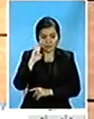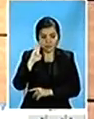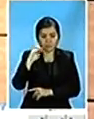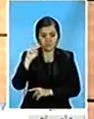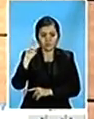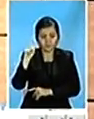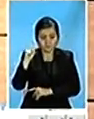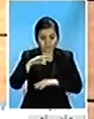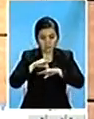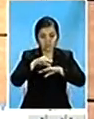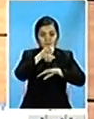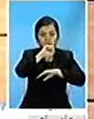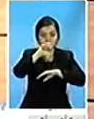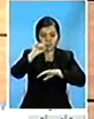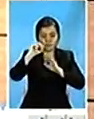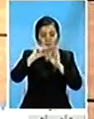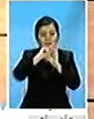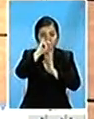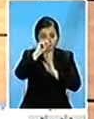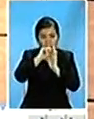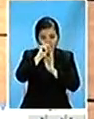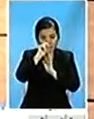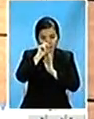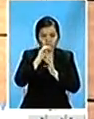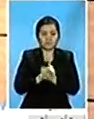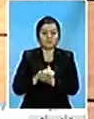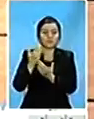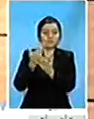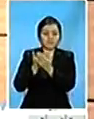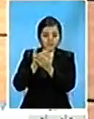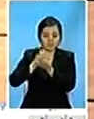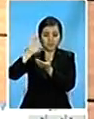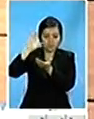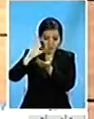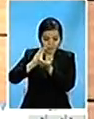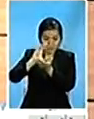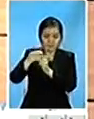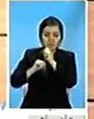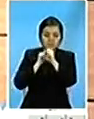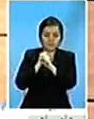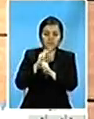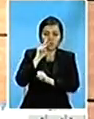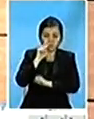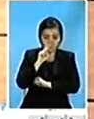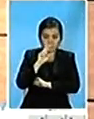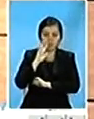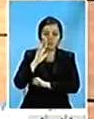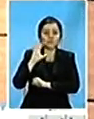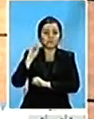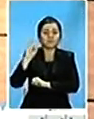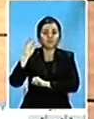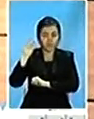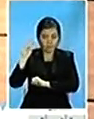ทนราษฎรจากจังหวัดน่านการจัดตั้งงบประมาณในปี2556นี้ตั้งไว้ถึ